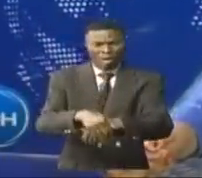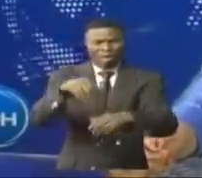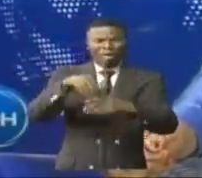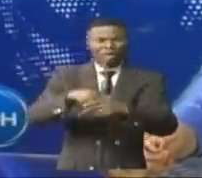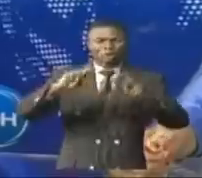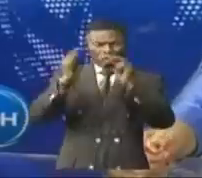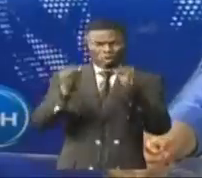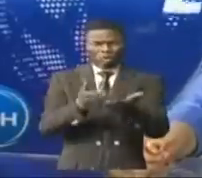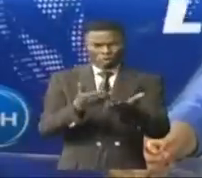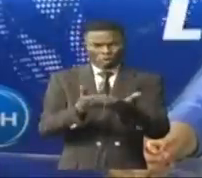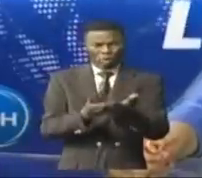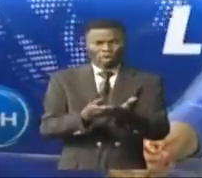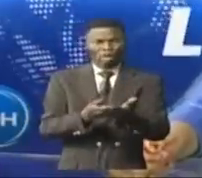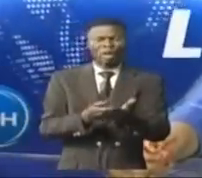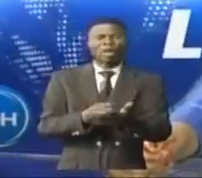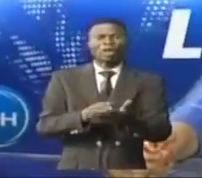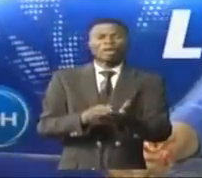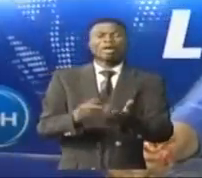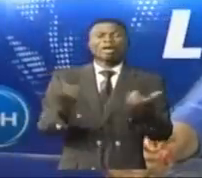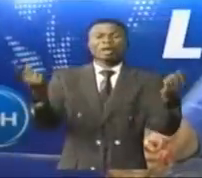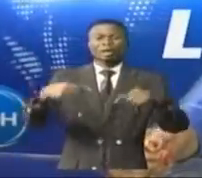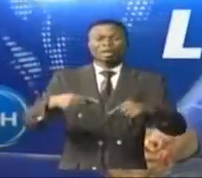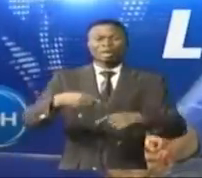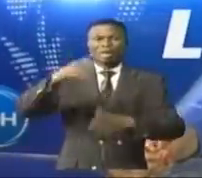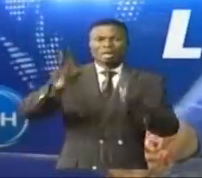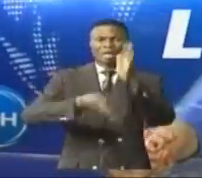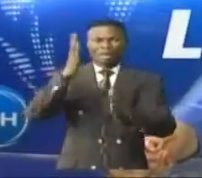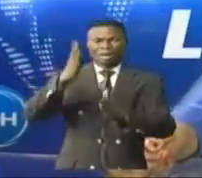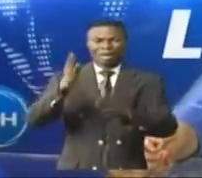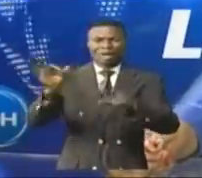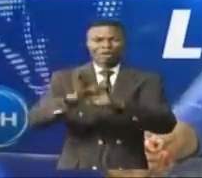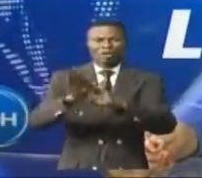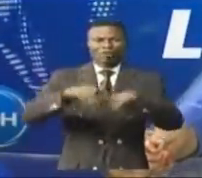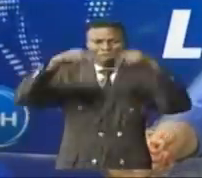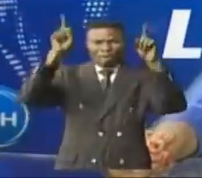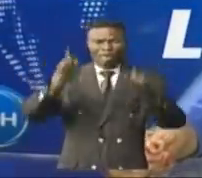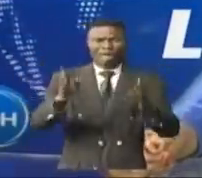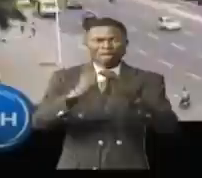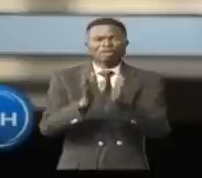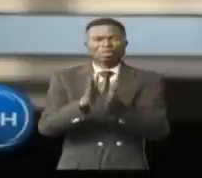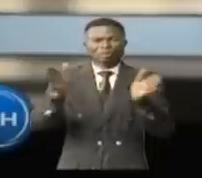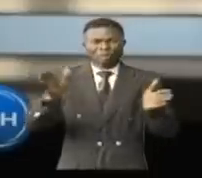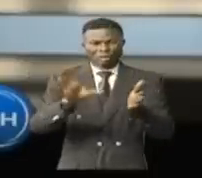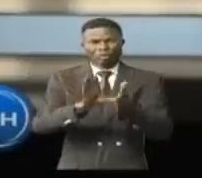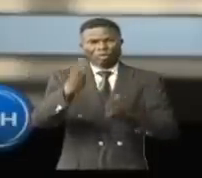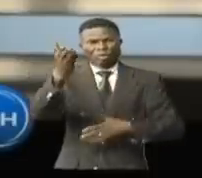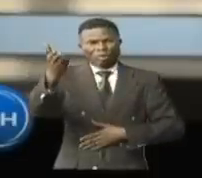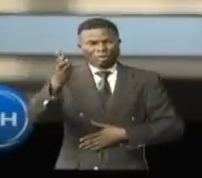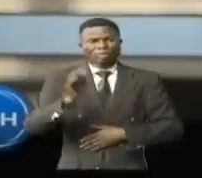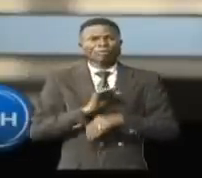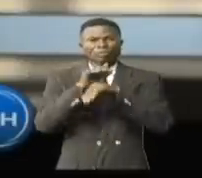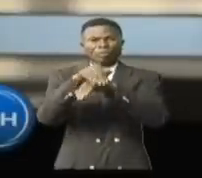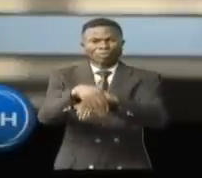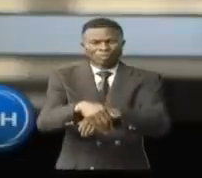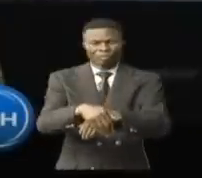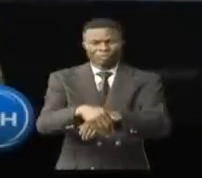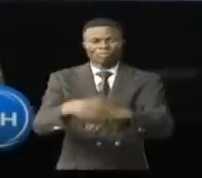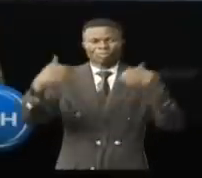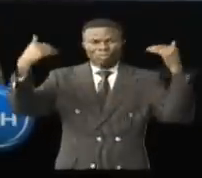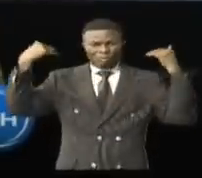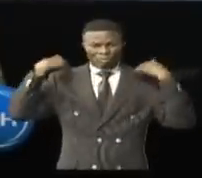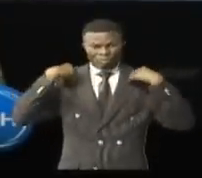cette structure est intervenue lors de la 14e session annuelle de l'Assemblée générale. L'adhésion de l'autorité